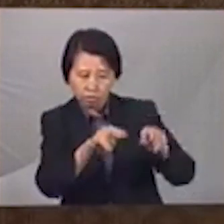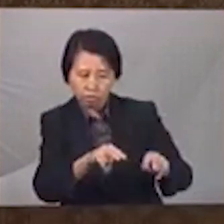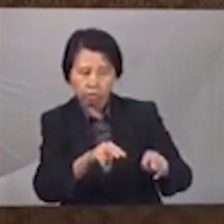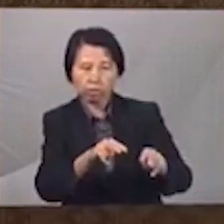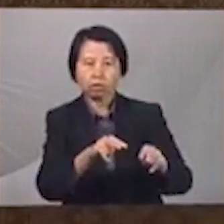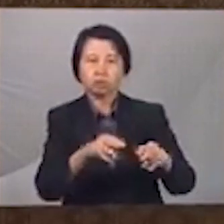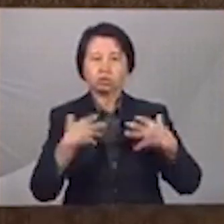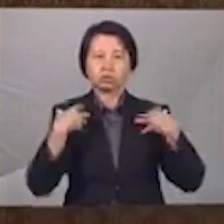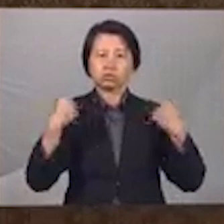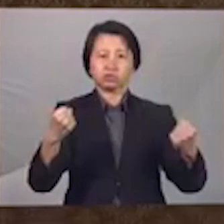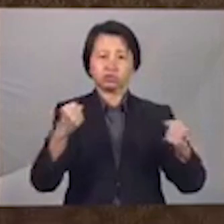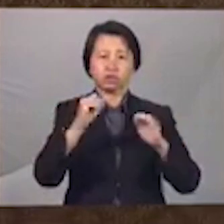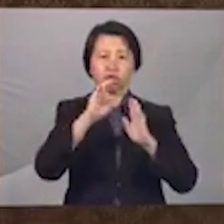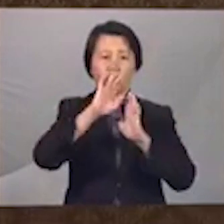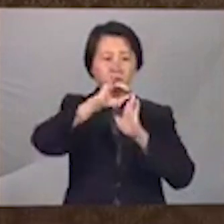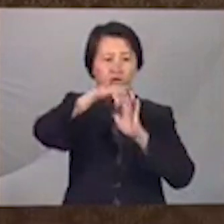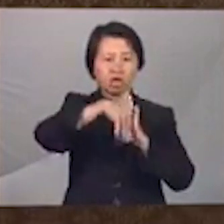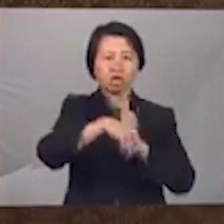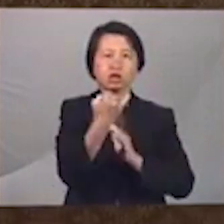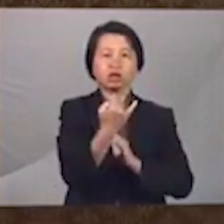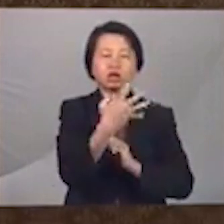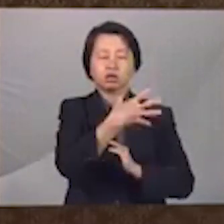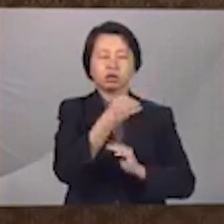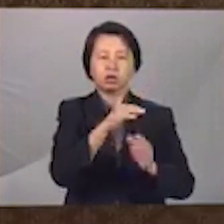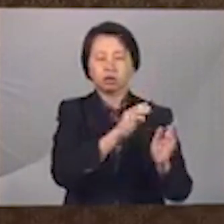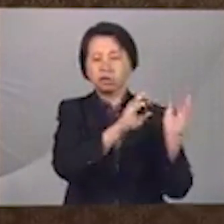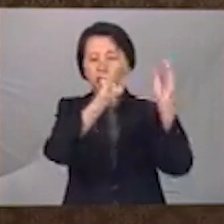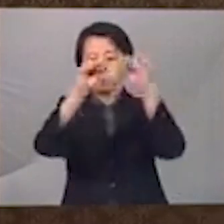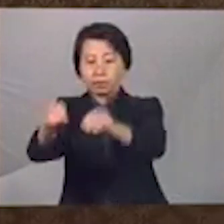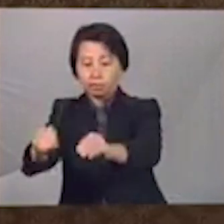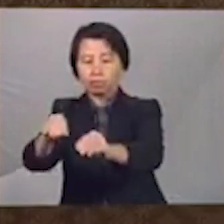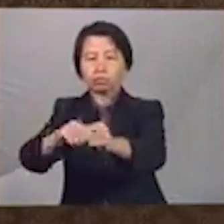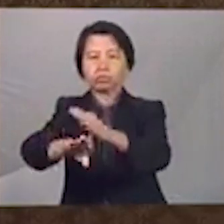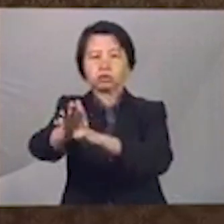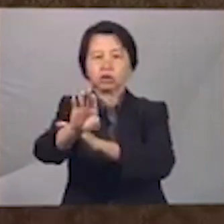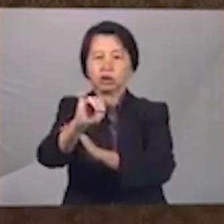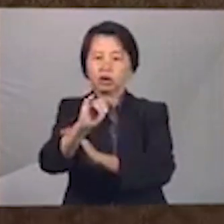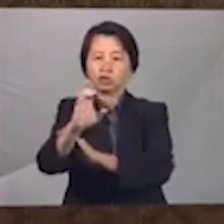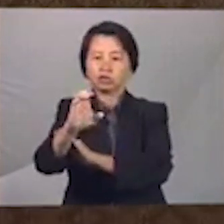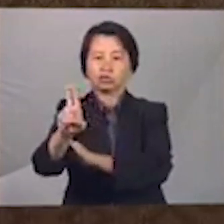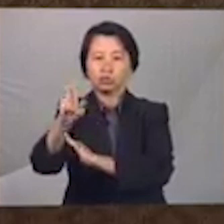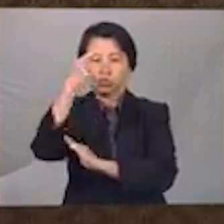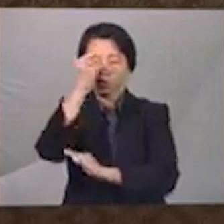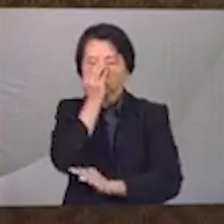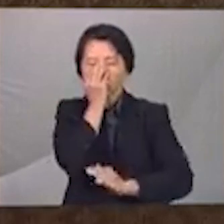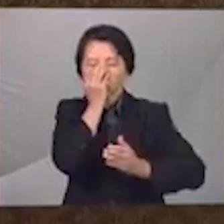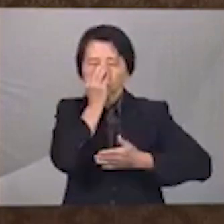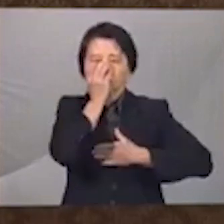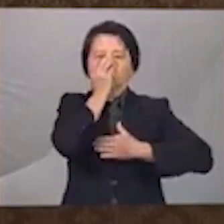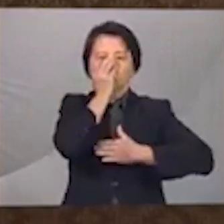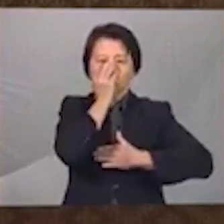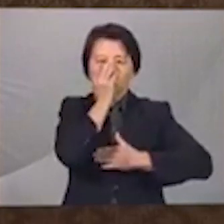merosot dan dimasukkan ke unit rawatan rapi ICU untuk bantuan pernafasan